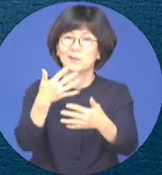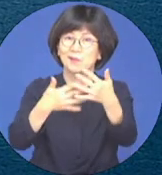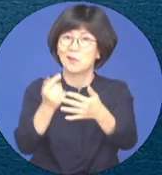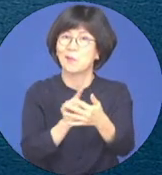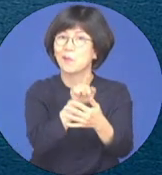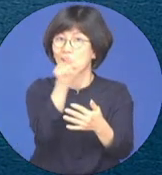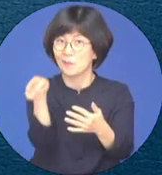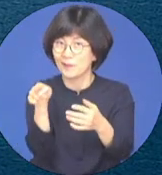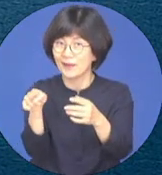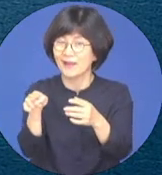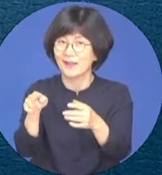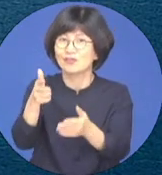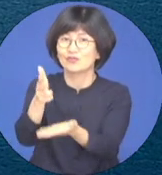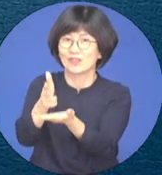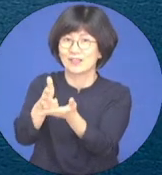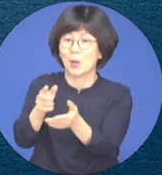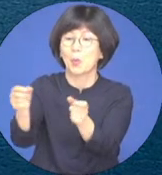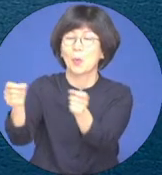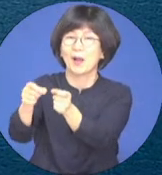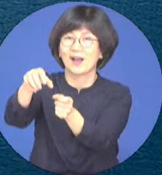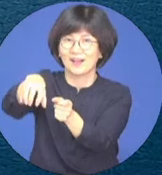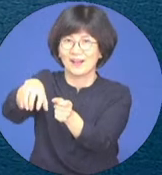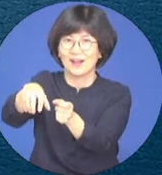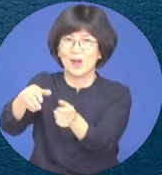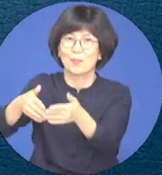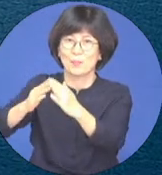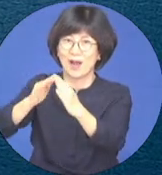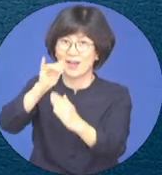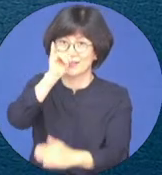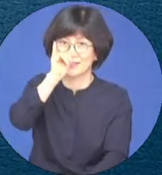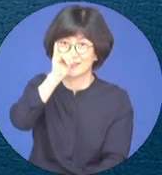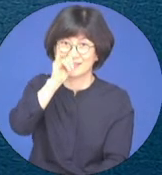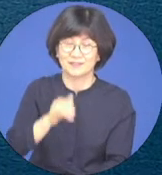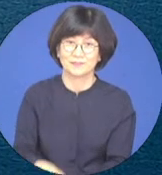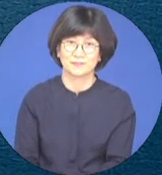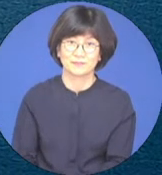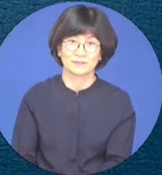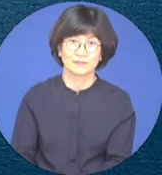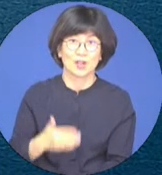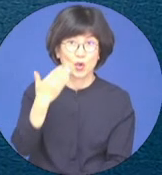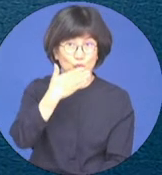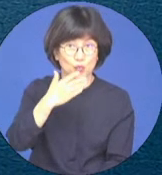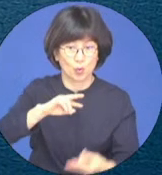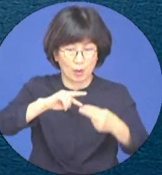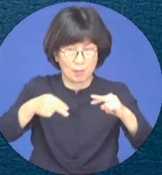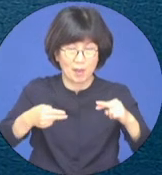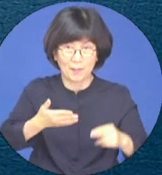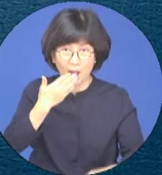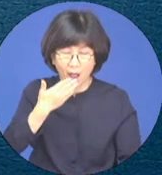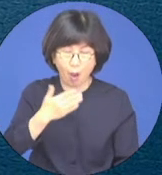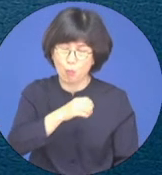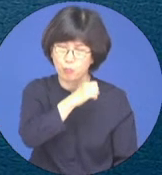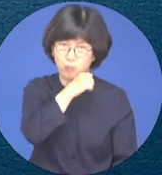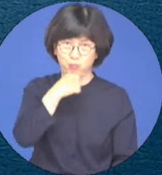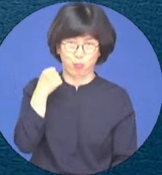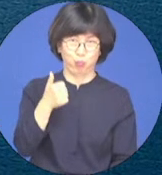옆에 이렇게 했습니다. 이 꿀꽈배기 먹어보니까 진짜 맛있어요.